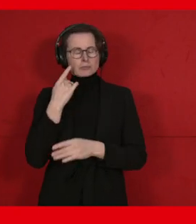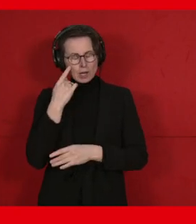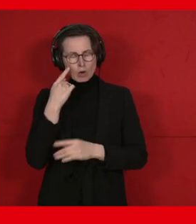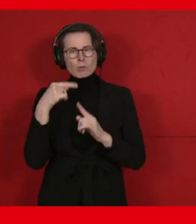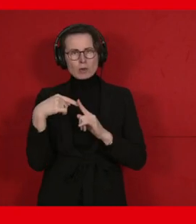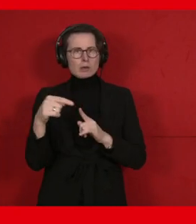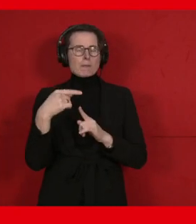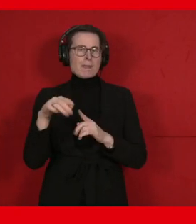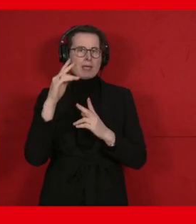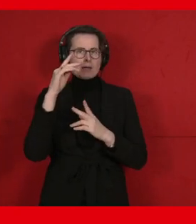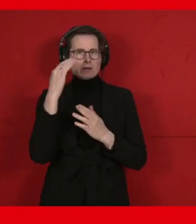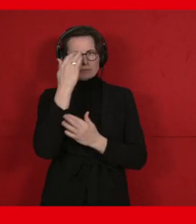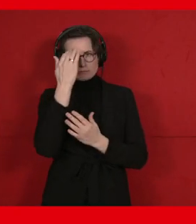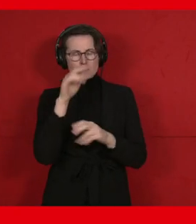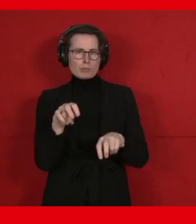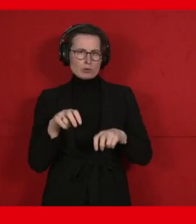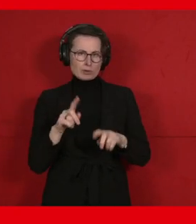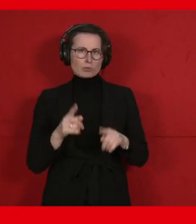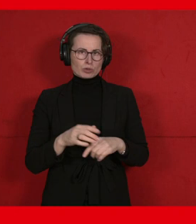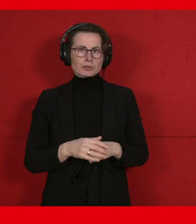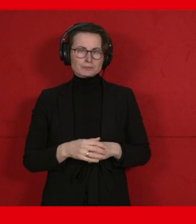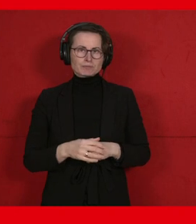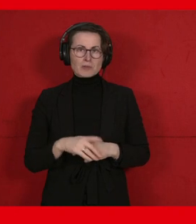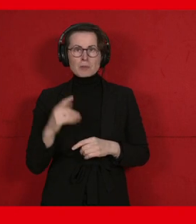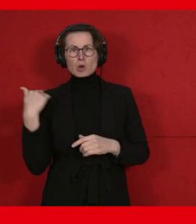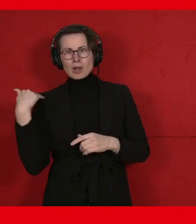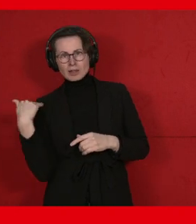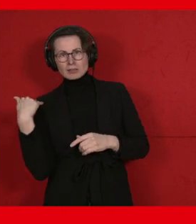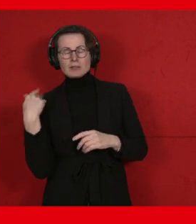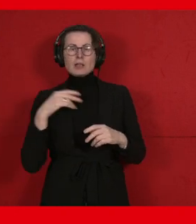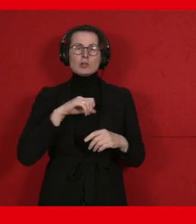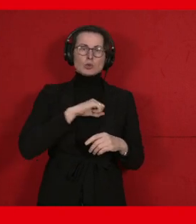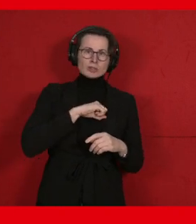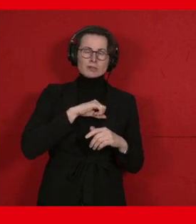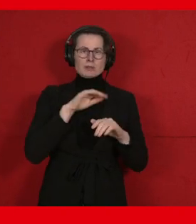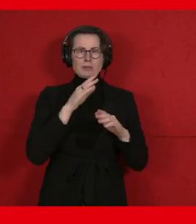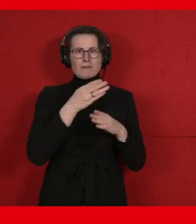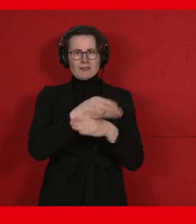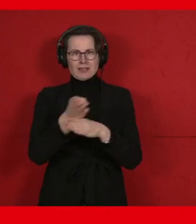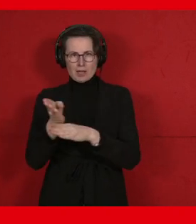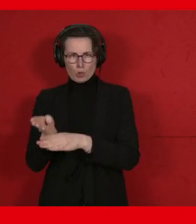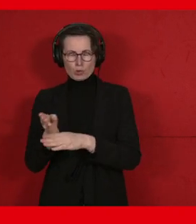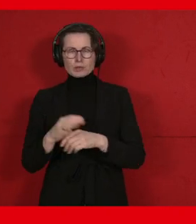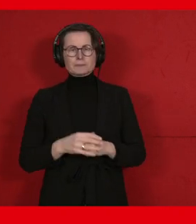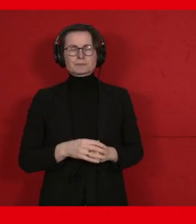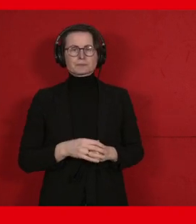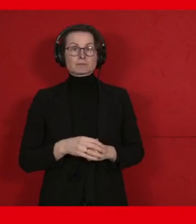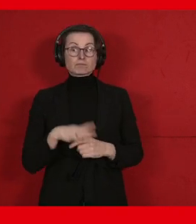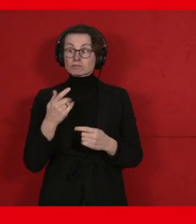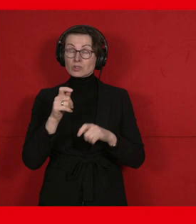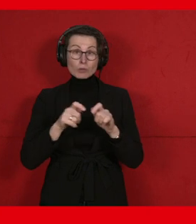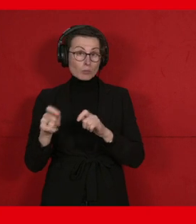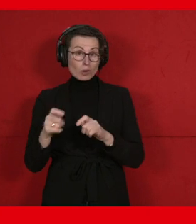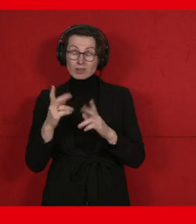wird in den nächsten Jahren, was die Lasten und auch die Nutzenverteilung angeht, und Bürgerinnen und